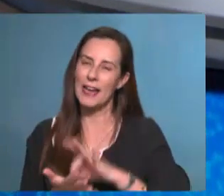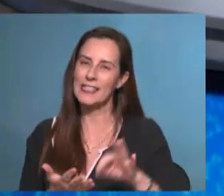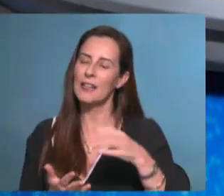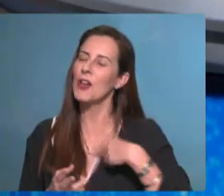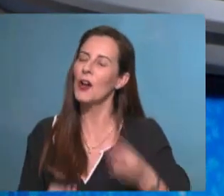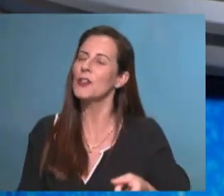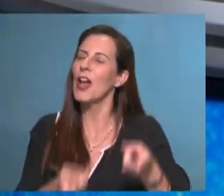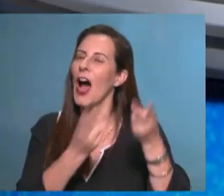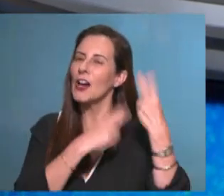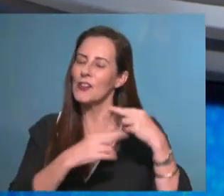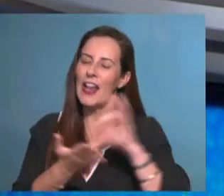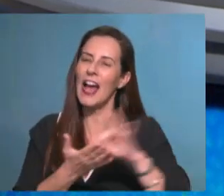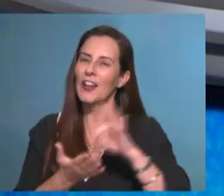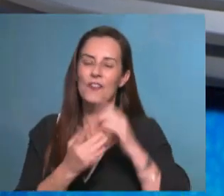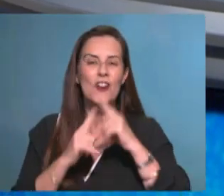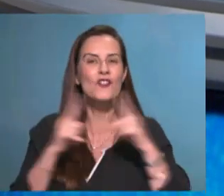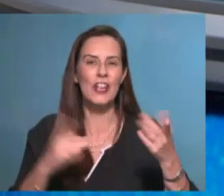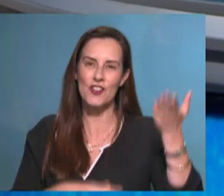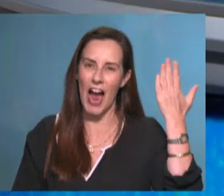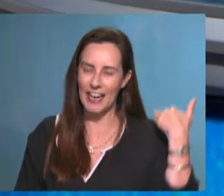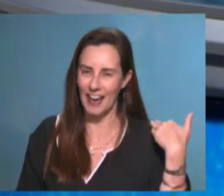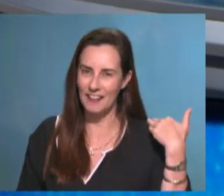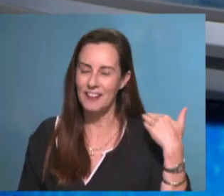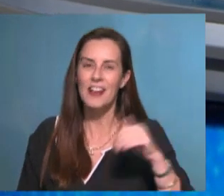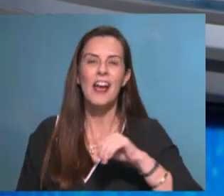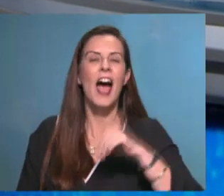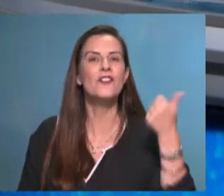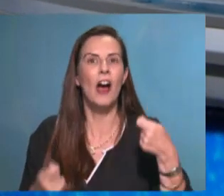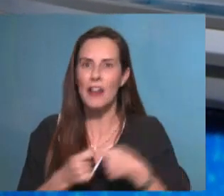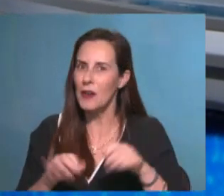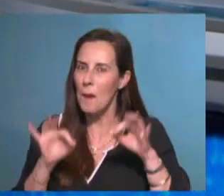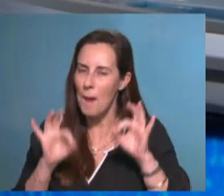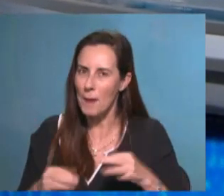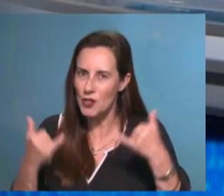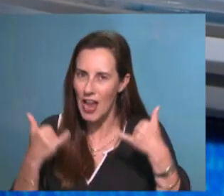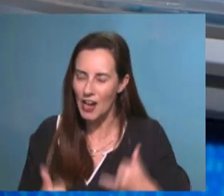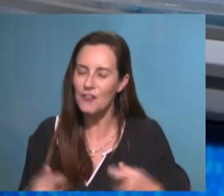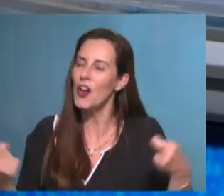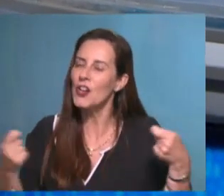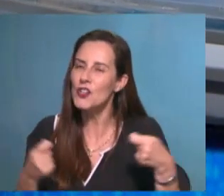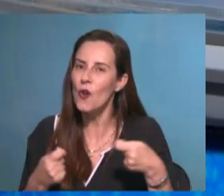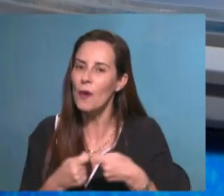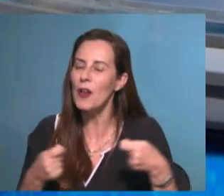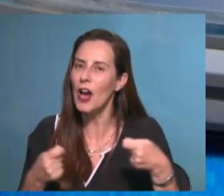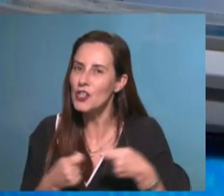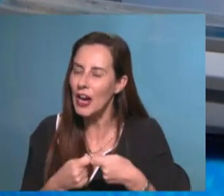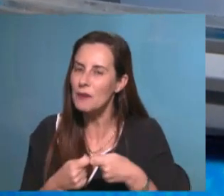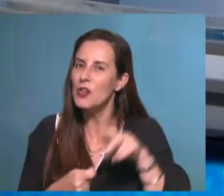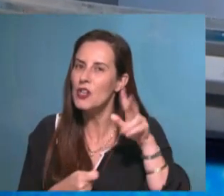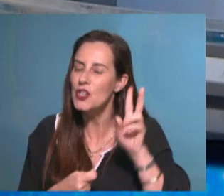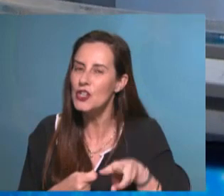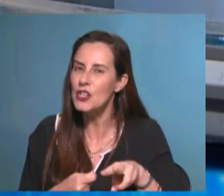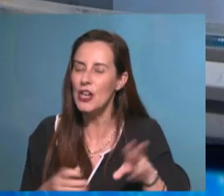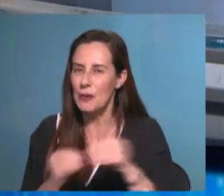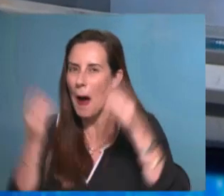נחזור למיטב כתבות השנה החולפת. הראשונה רלוונטית ממש לעת הזו ונוגעת למגעים העקיפים הנערכים בתיווך